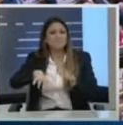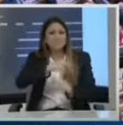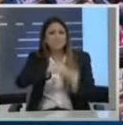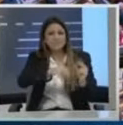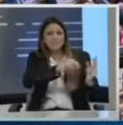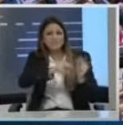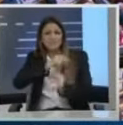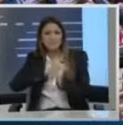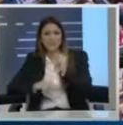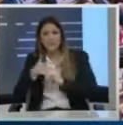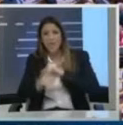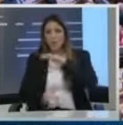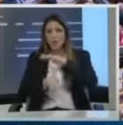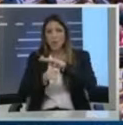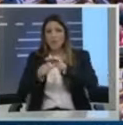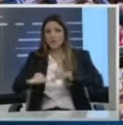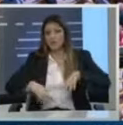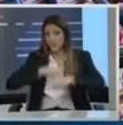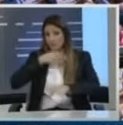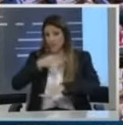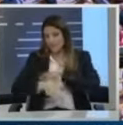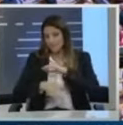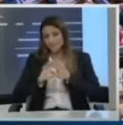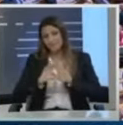Κύριε, κοιτάξτε να δείτε, μπορούμε εδώ.